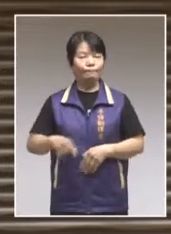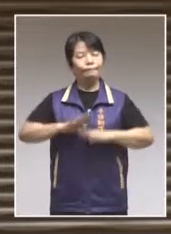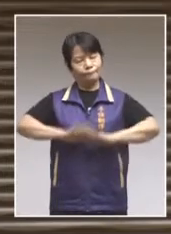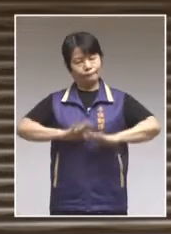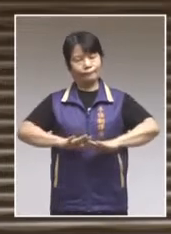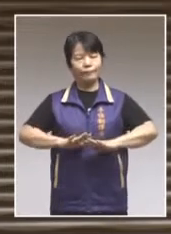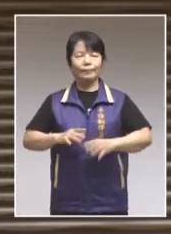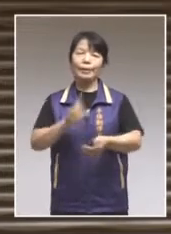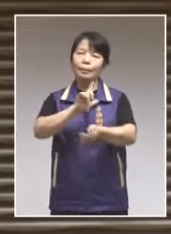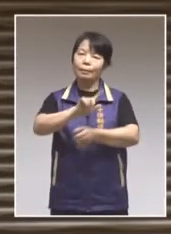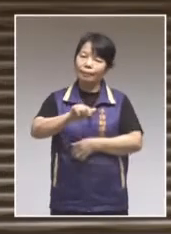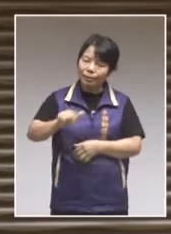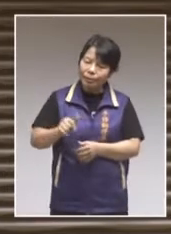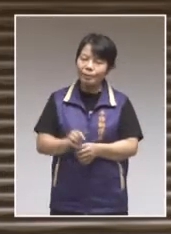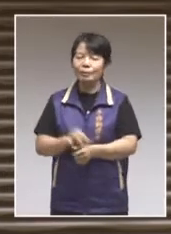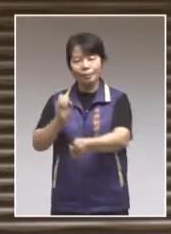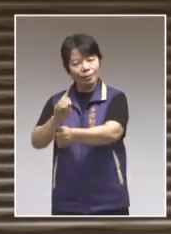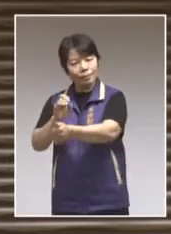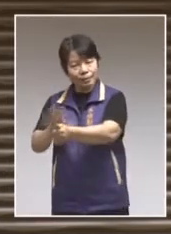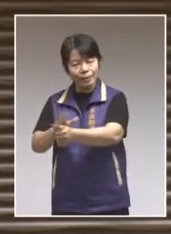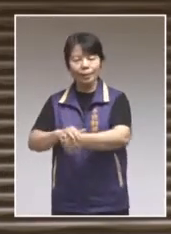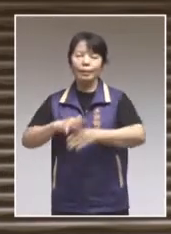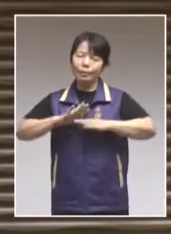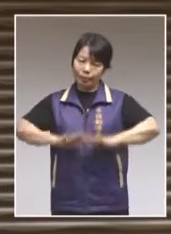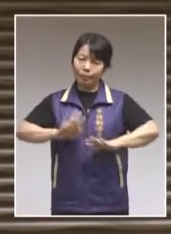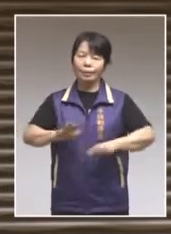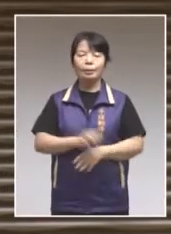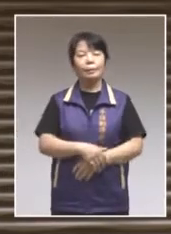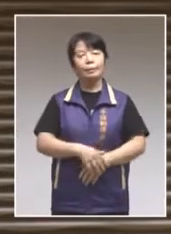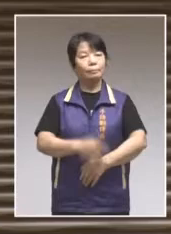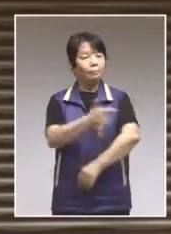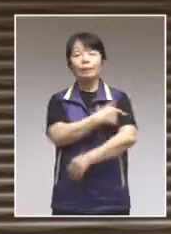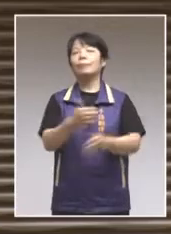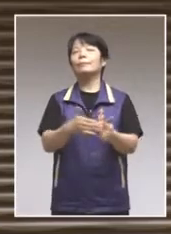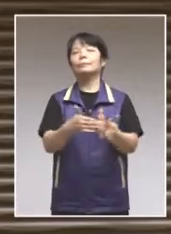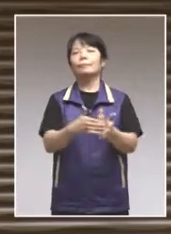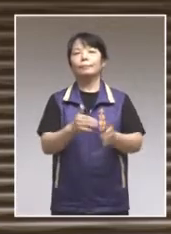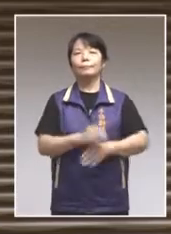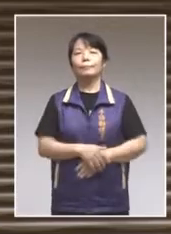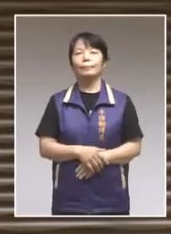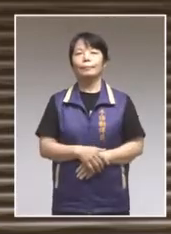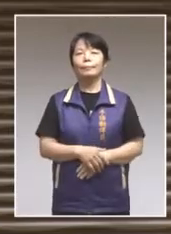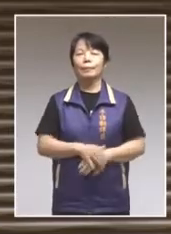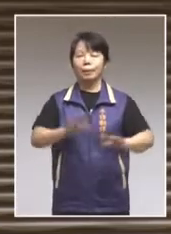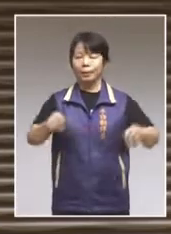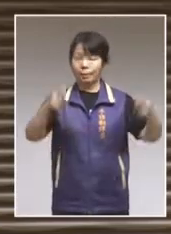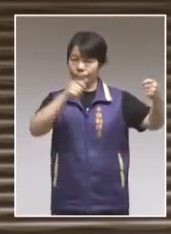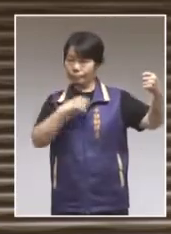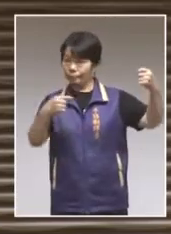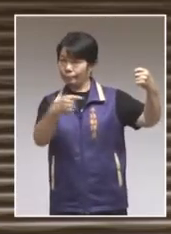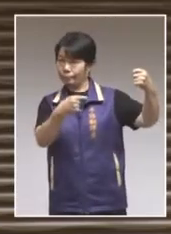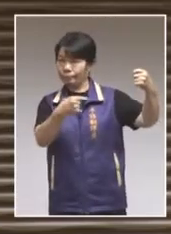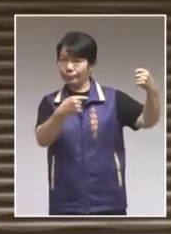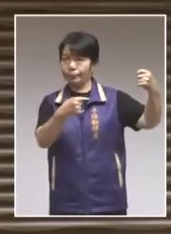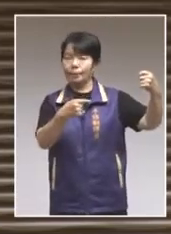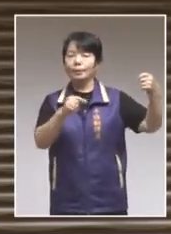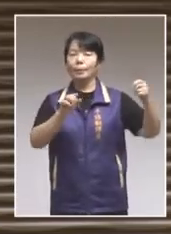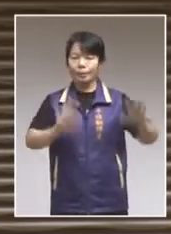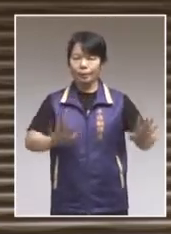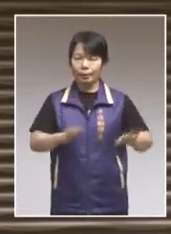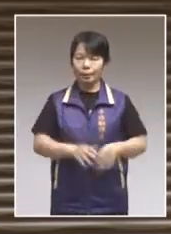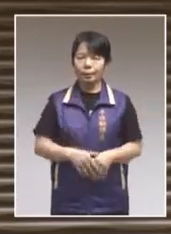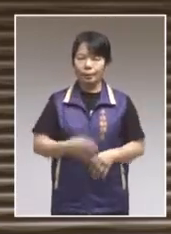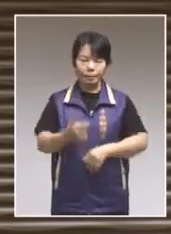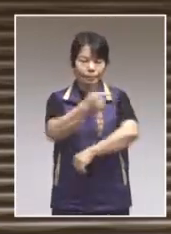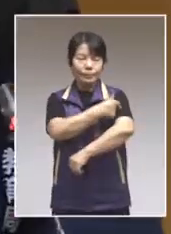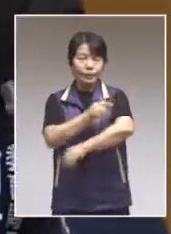过老师的安抚啊，事实上都顺利完成施打。那我们这张图卡就是我们今日施打的